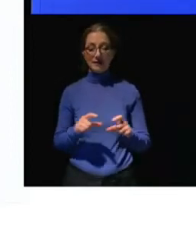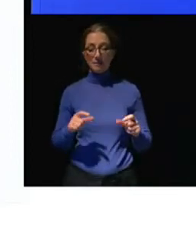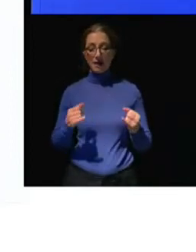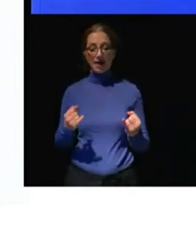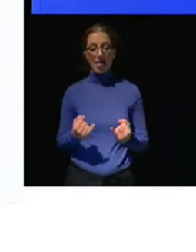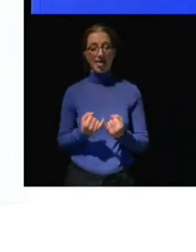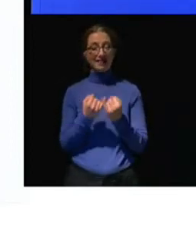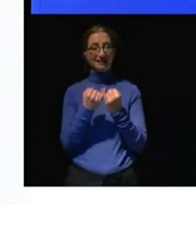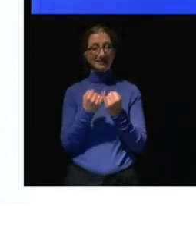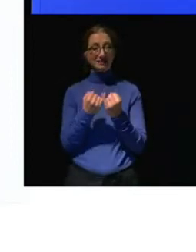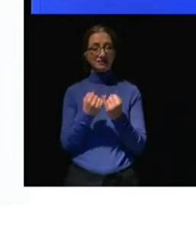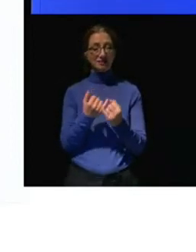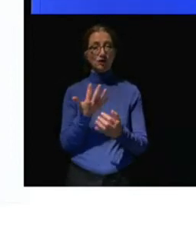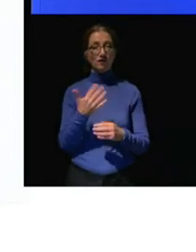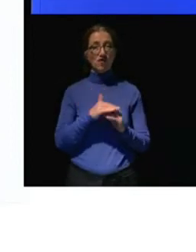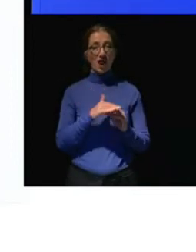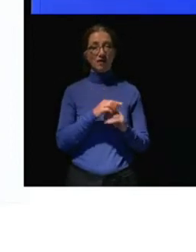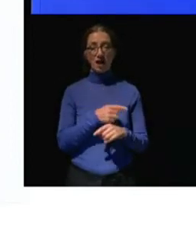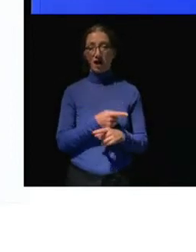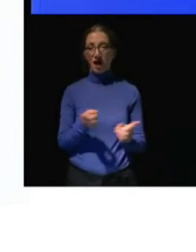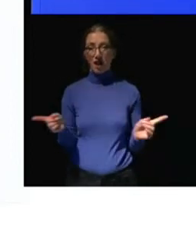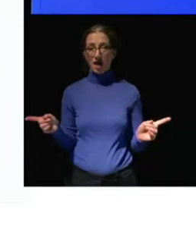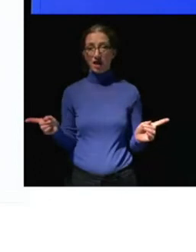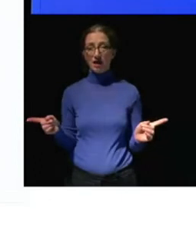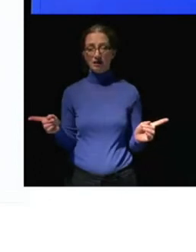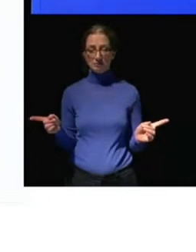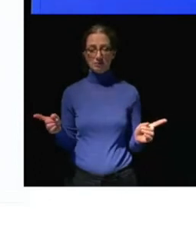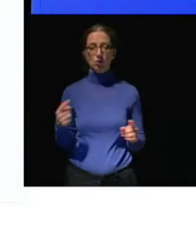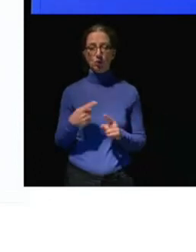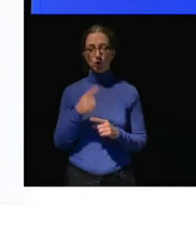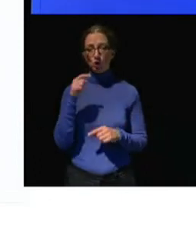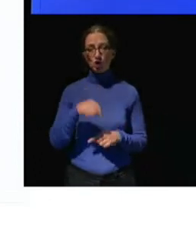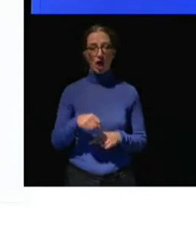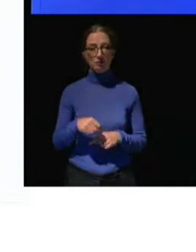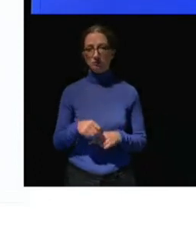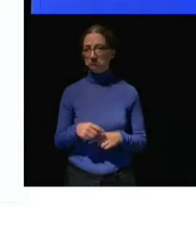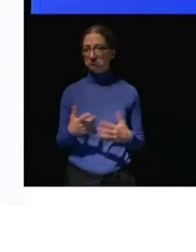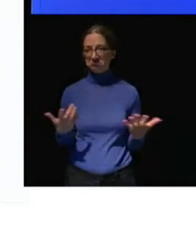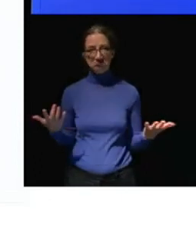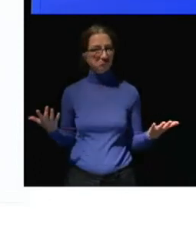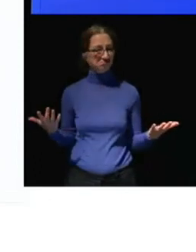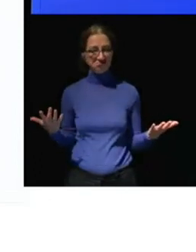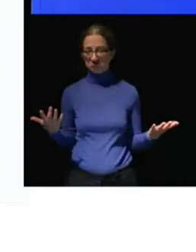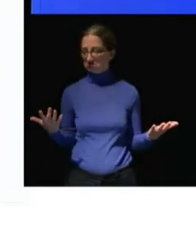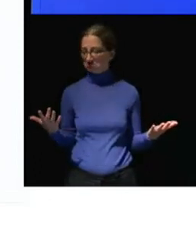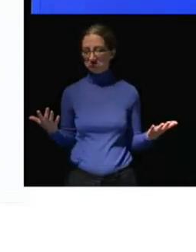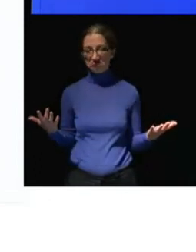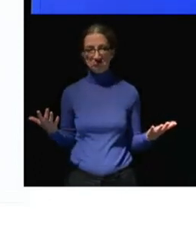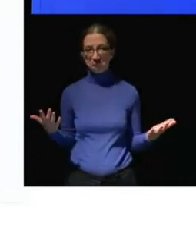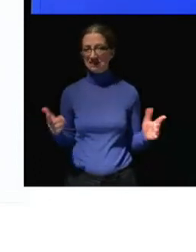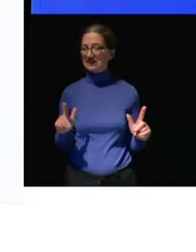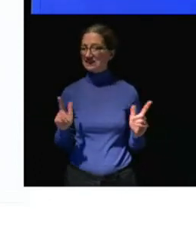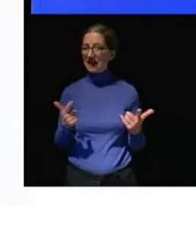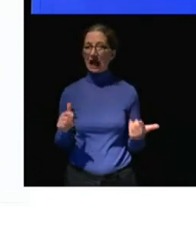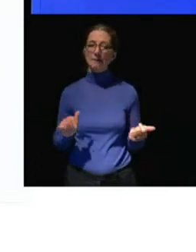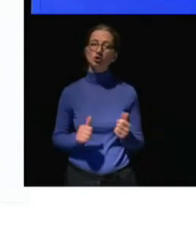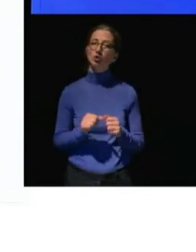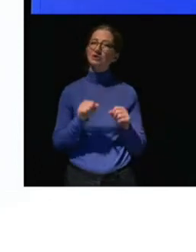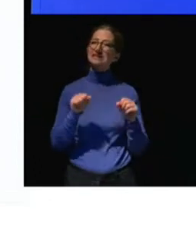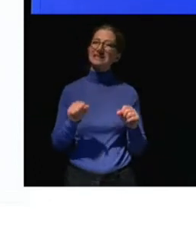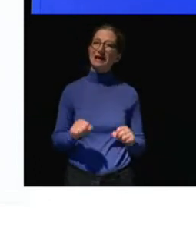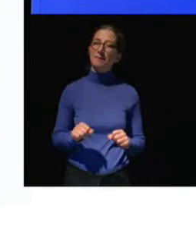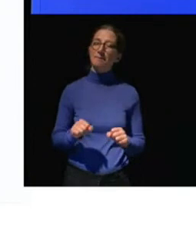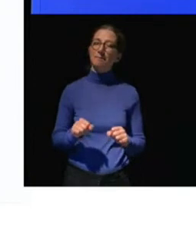Elternschaft ist in allen fünf Ländern, so wie auch in Deutschland, unterrepräsentiert. Es gibt kein besonderes System, was